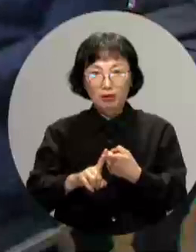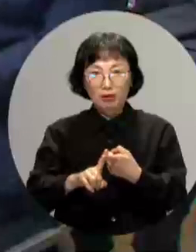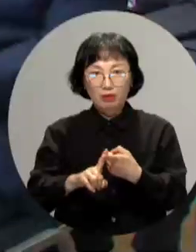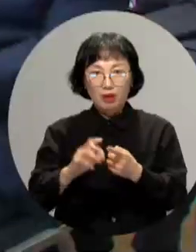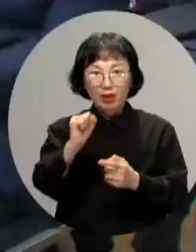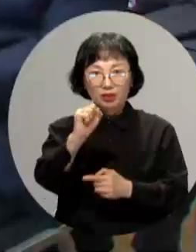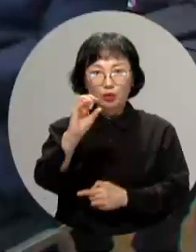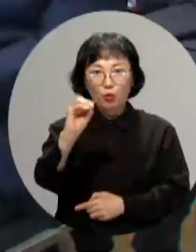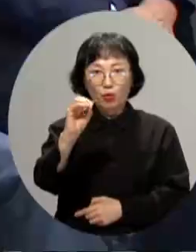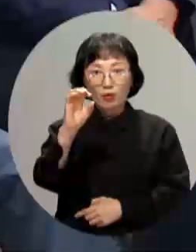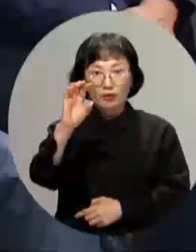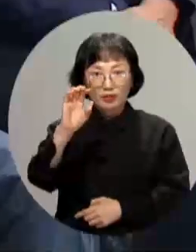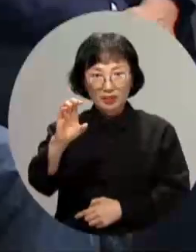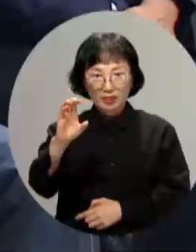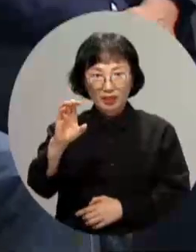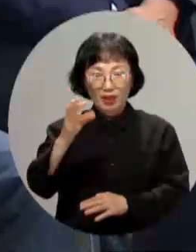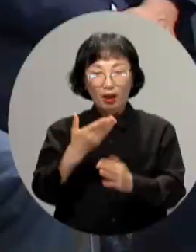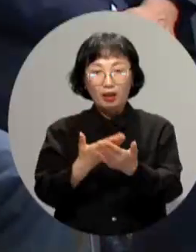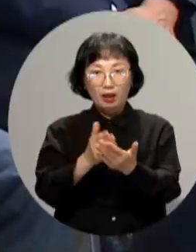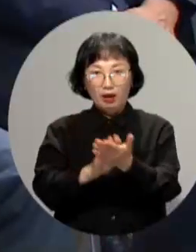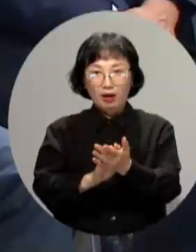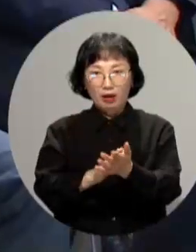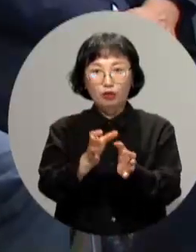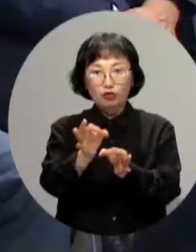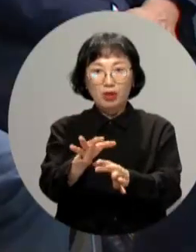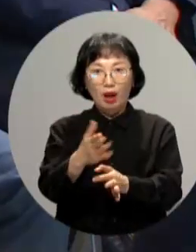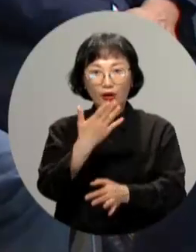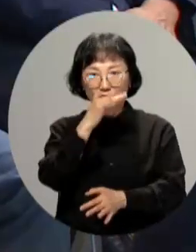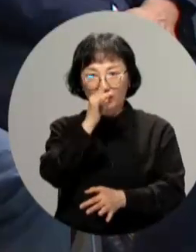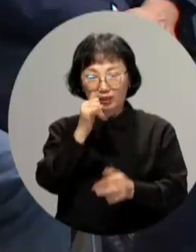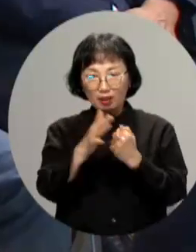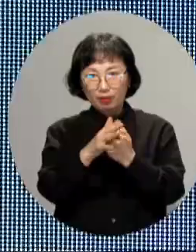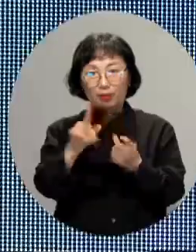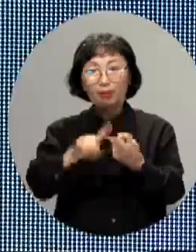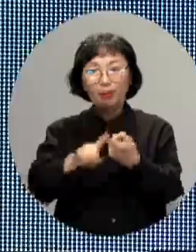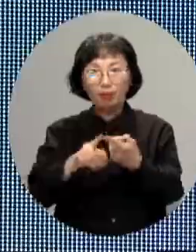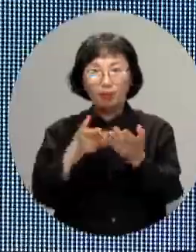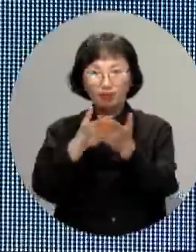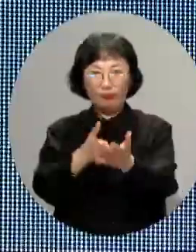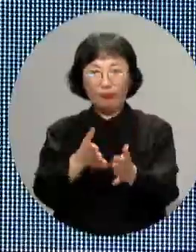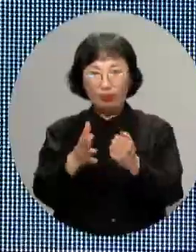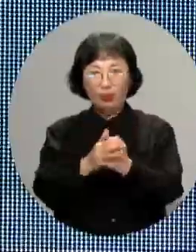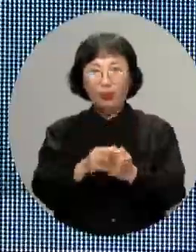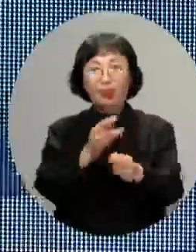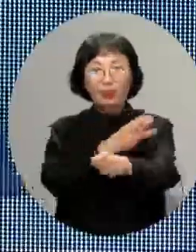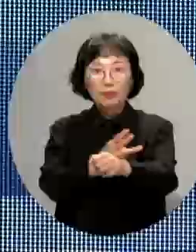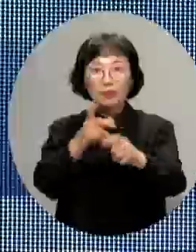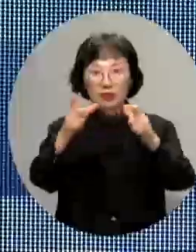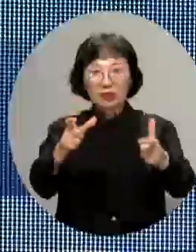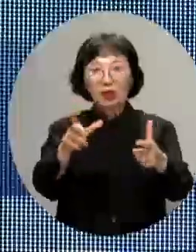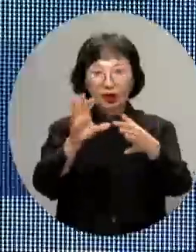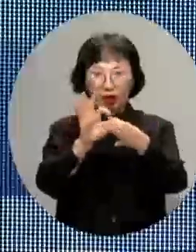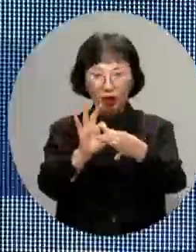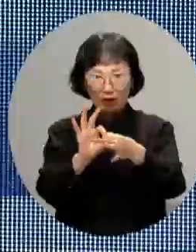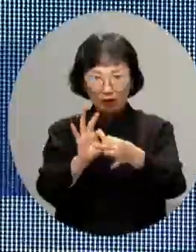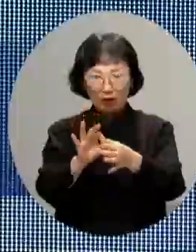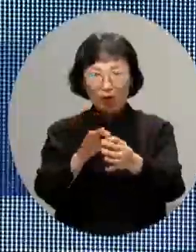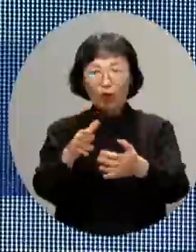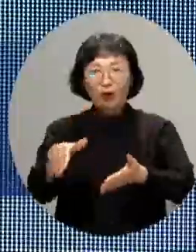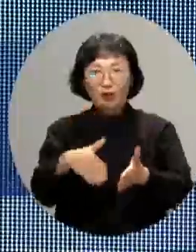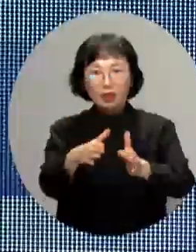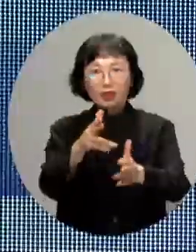개발에 대기업 투자가 가능했다며 현 정부에 공을 돌렸습니다. 새만금 지역 간 연결도로 건설